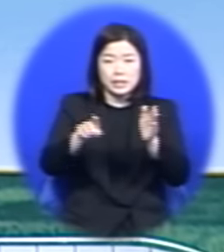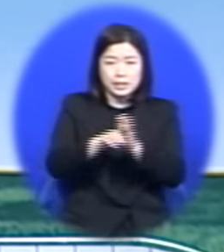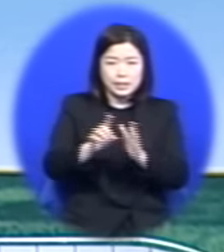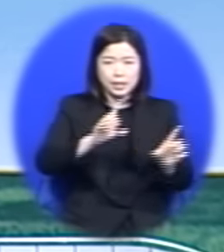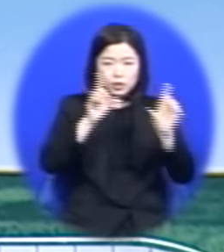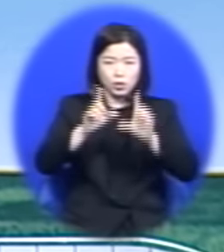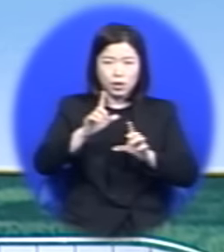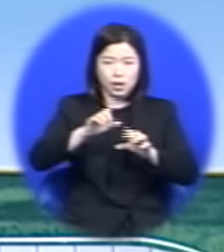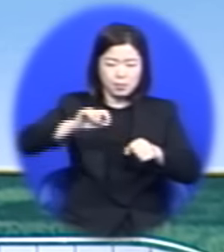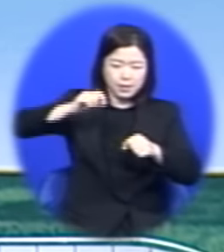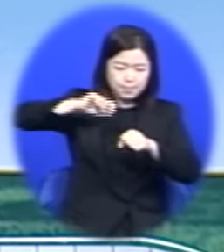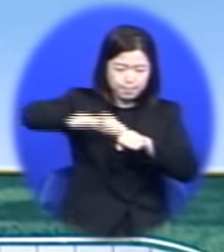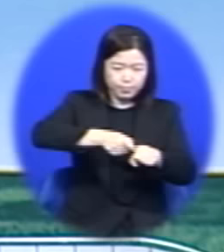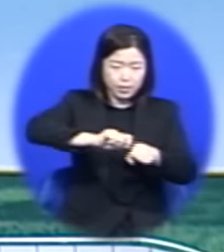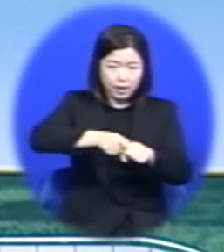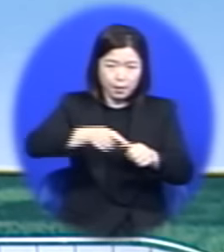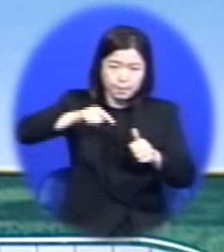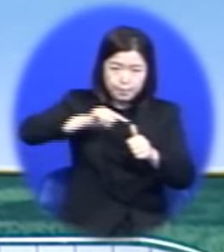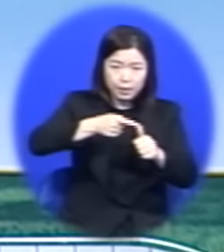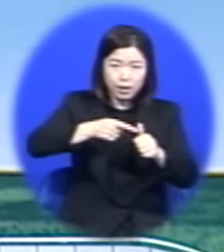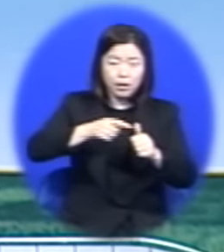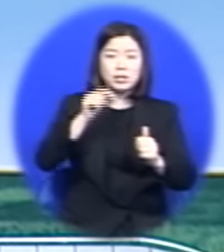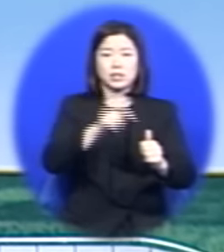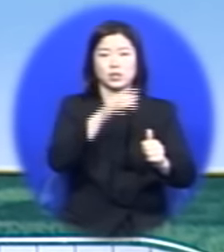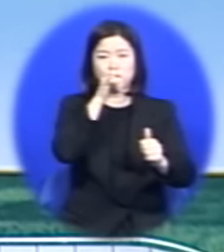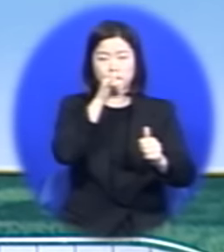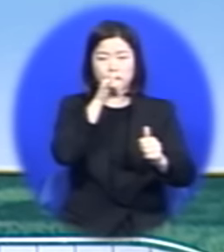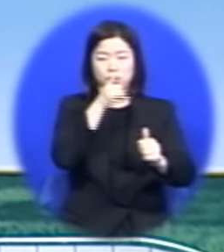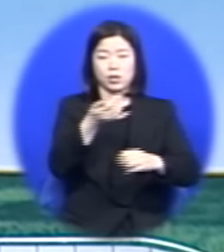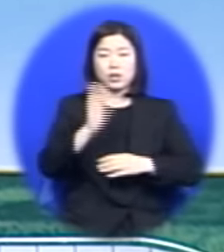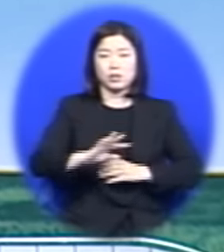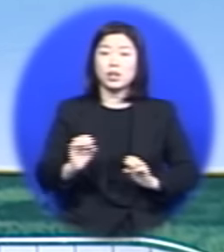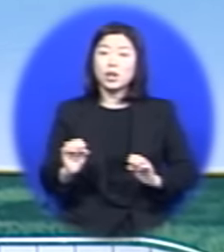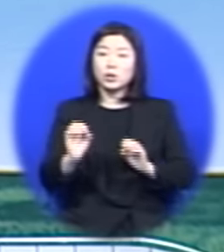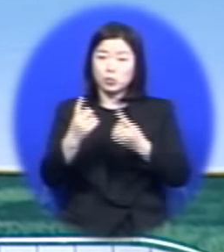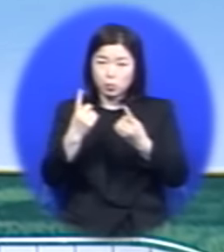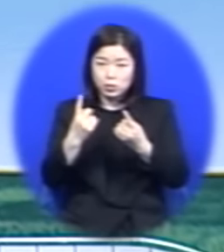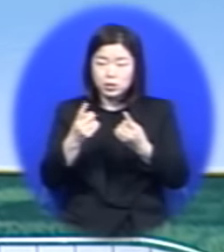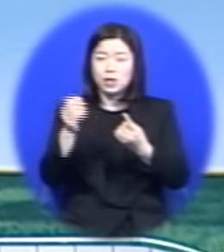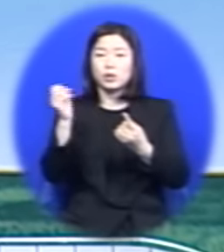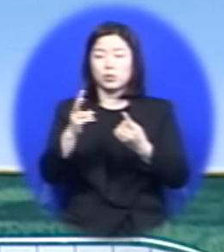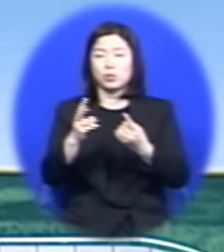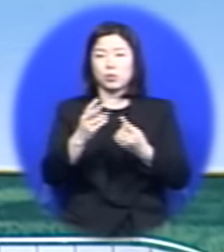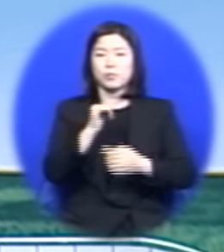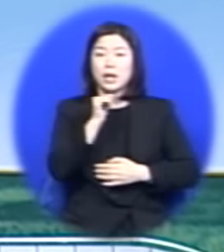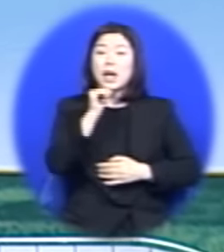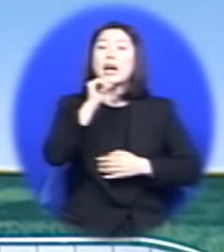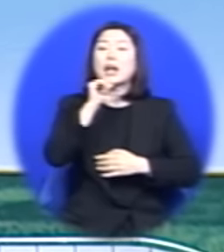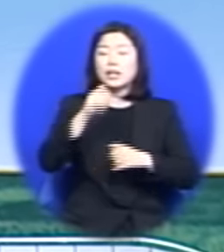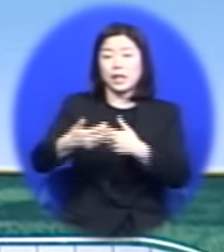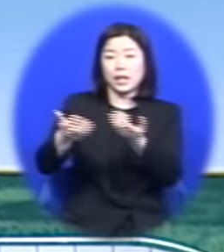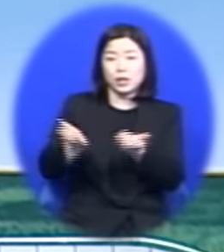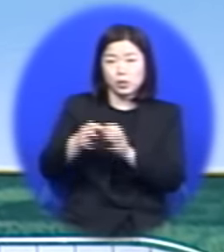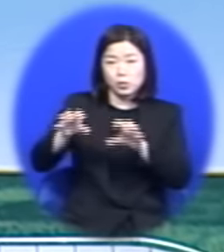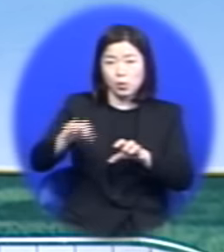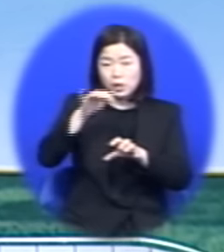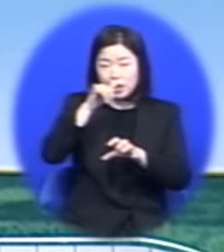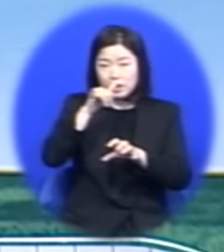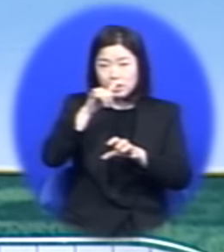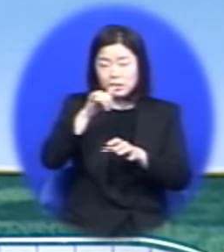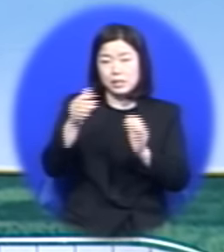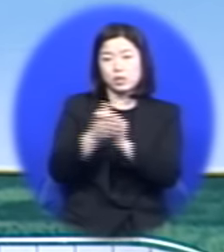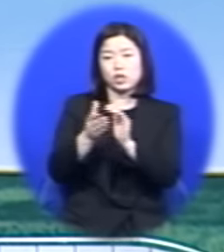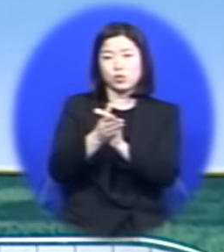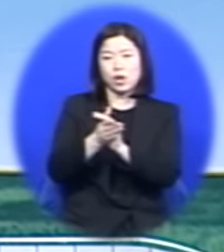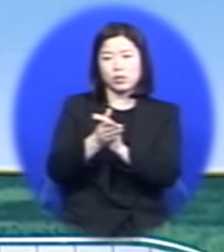그렇게 거의 강요했어요. 그런데 동시에 가난한 동네에 있는 친구들하고는 절대로 사귀지